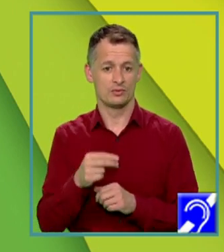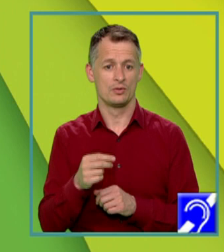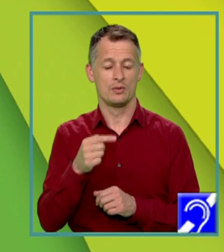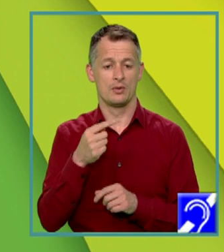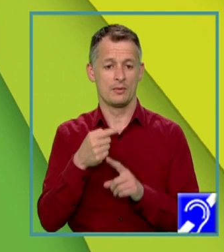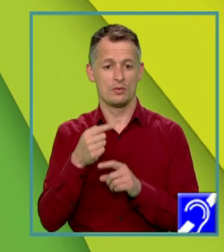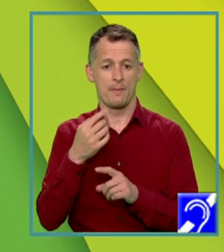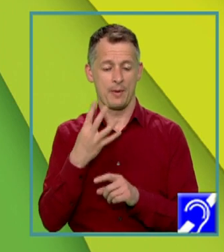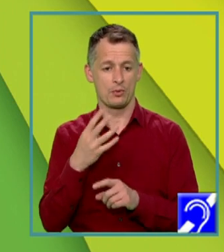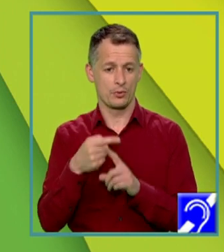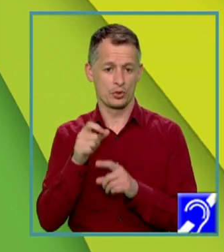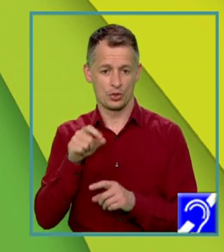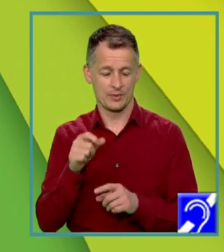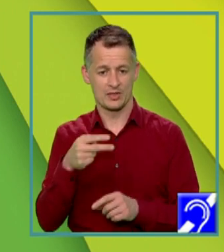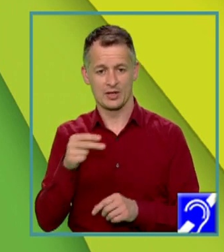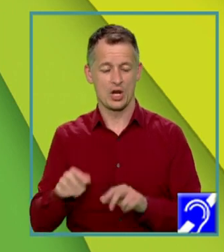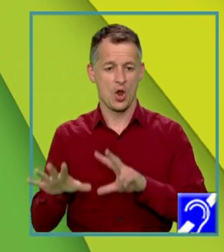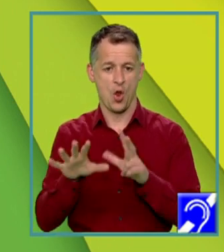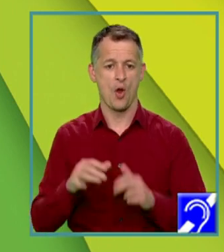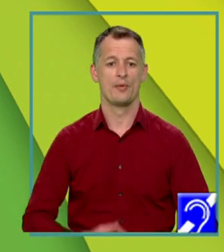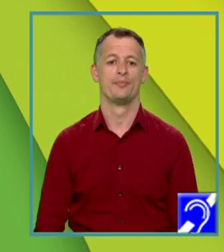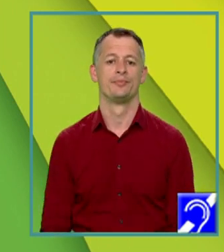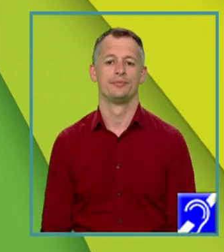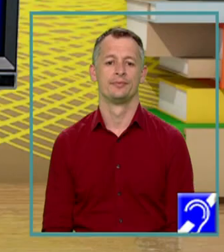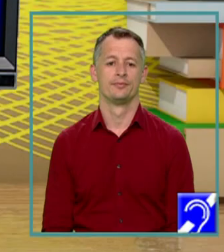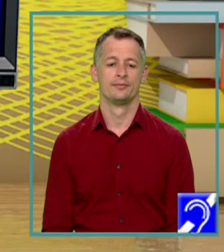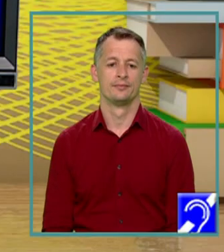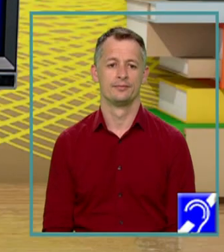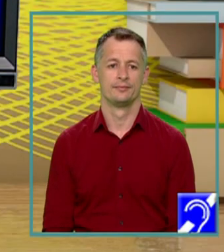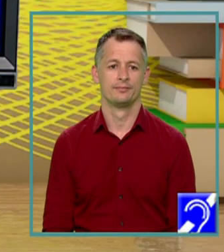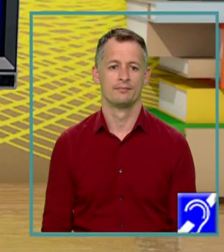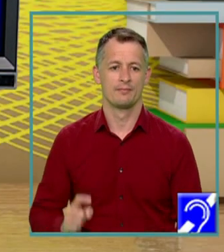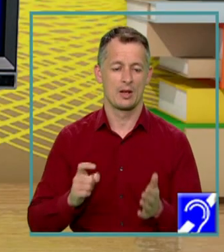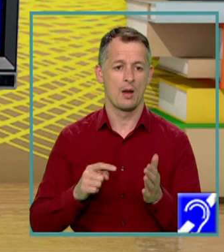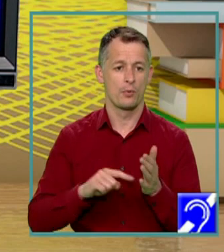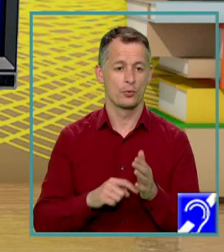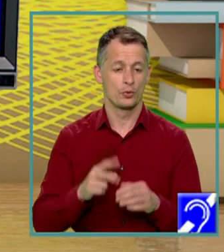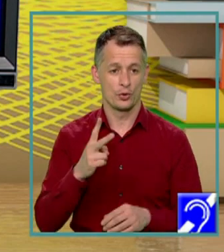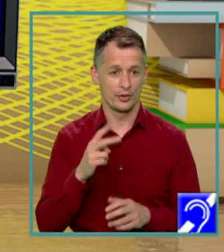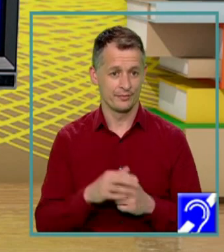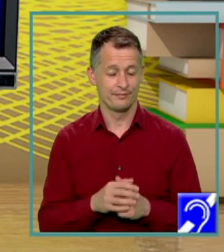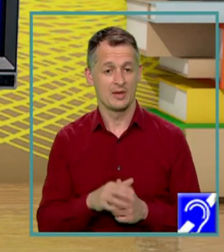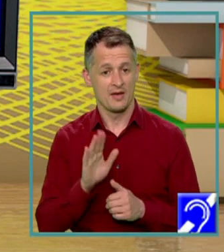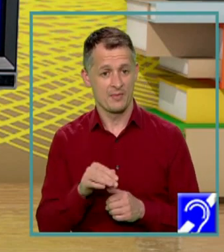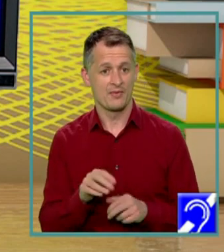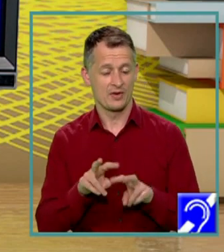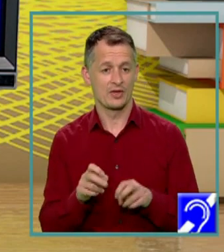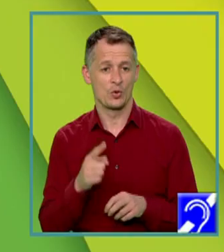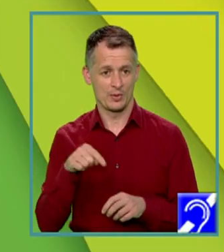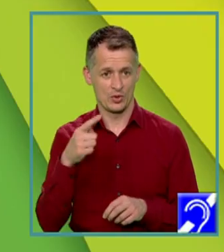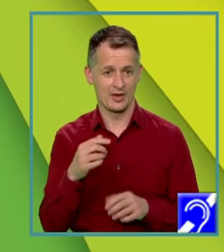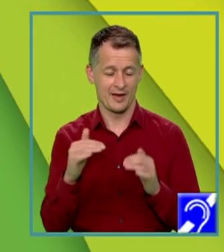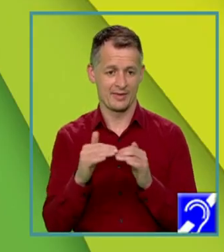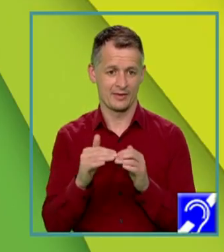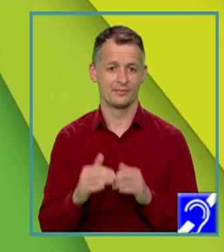4 plus 12 egal cu opt la punctul 2 avem de verificat următoarea